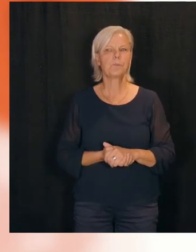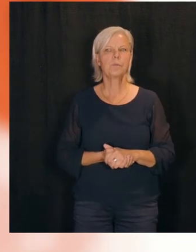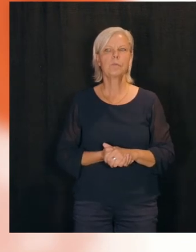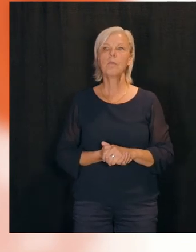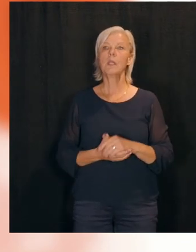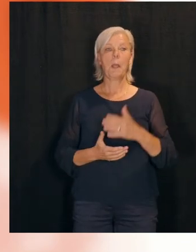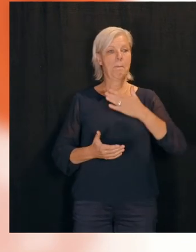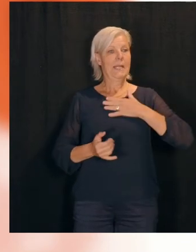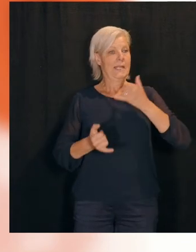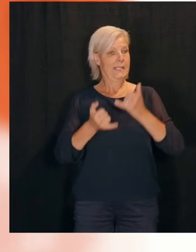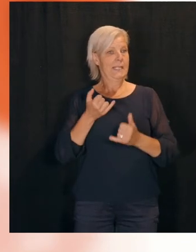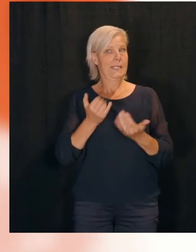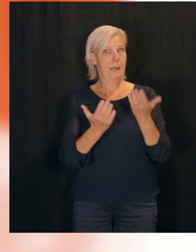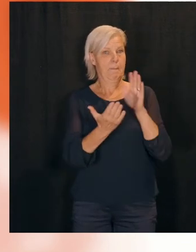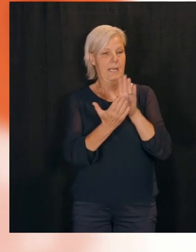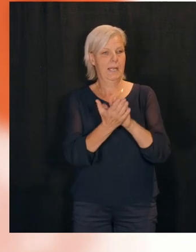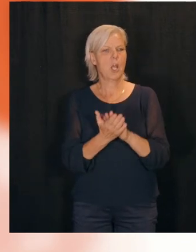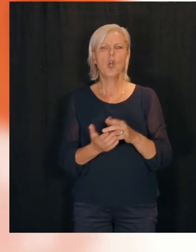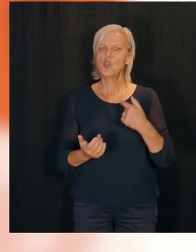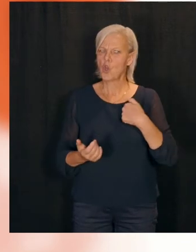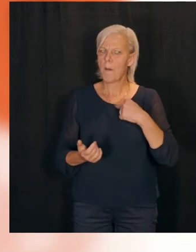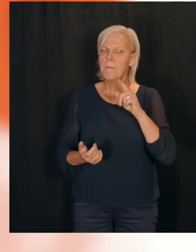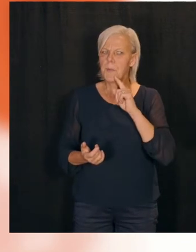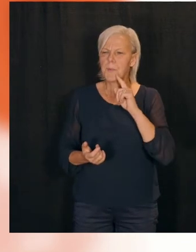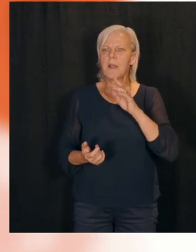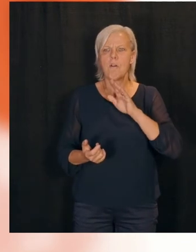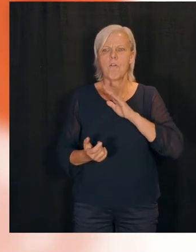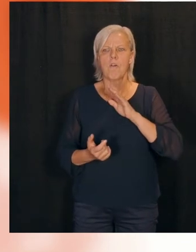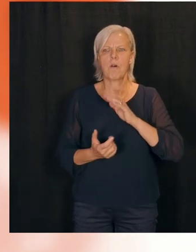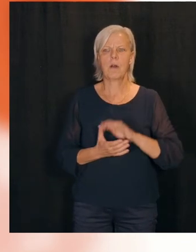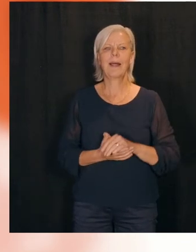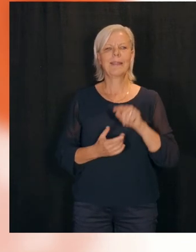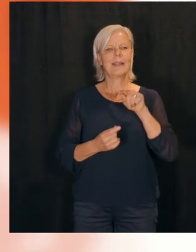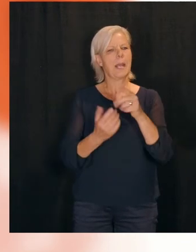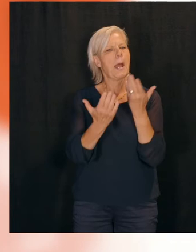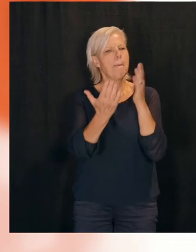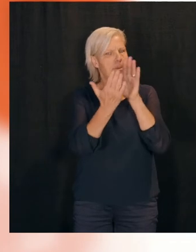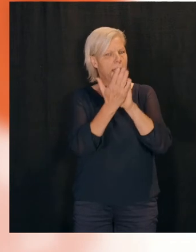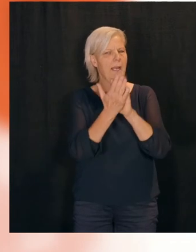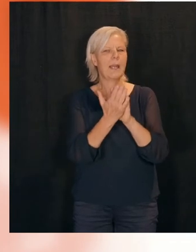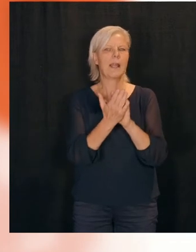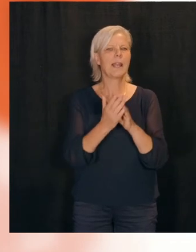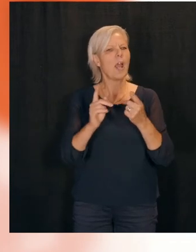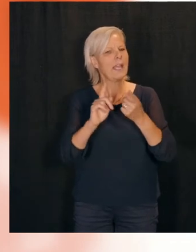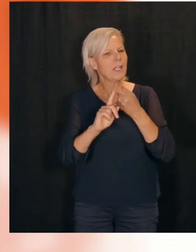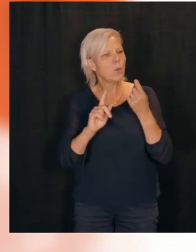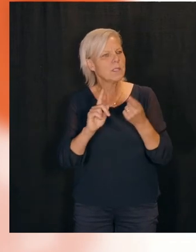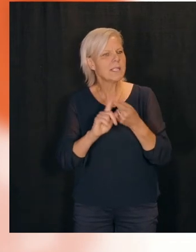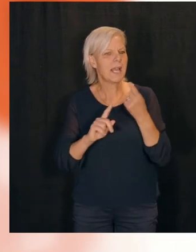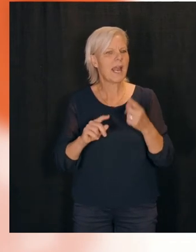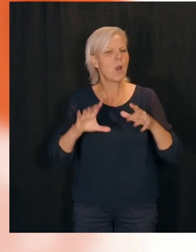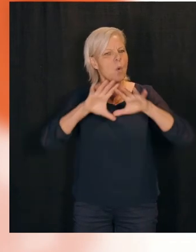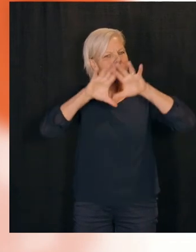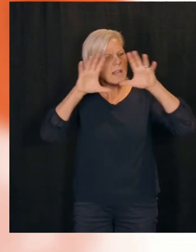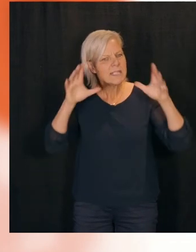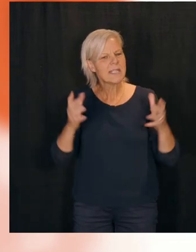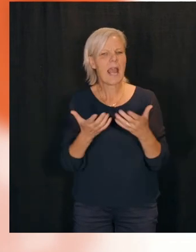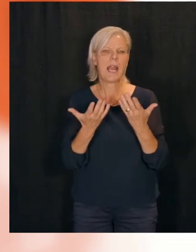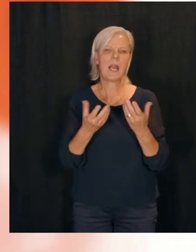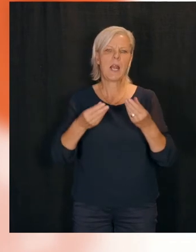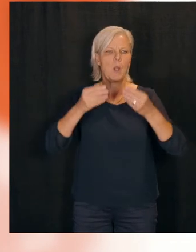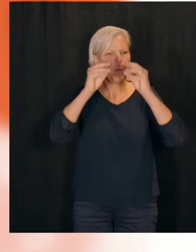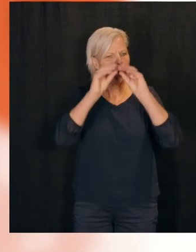Detta är min sista bild. Jag brukar ha med den här bilden när jag introducerar universell utformning för våra